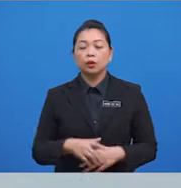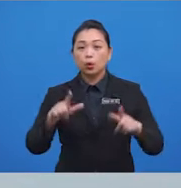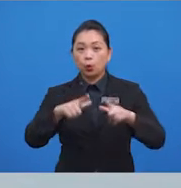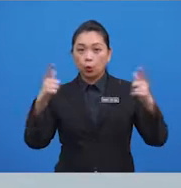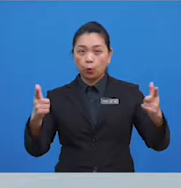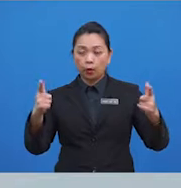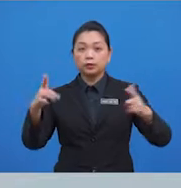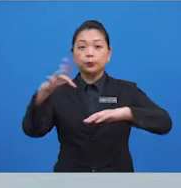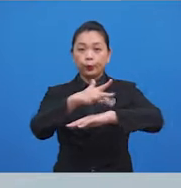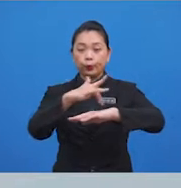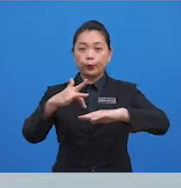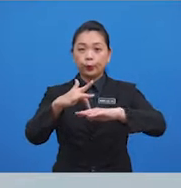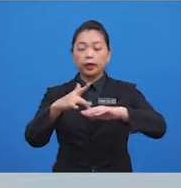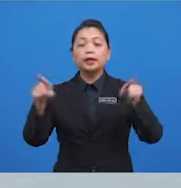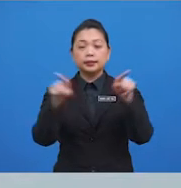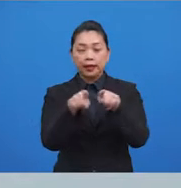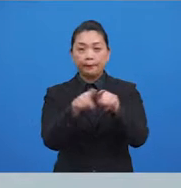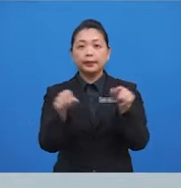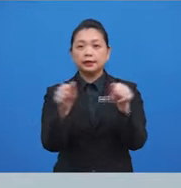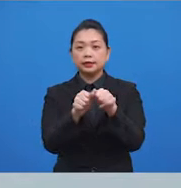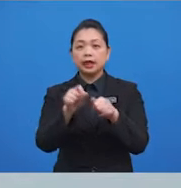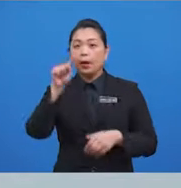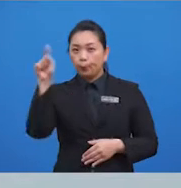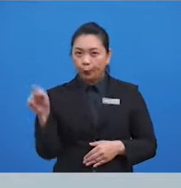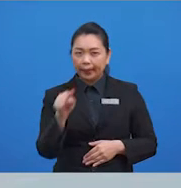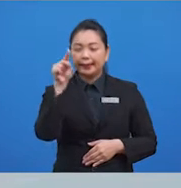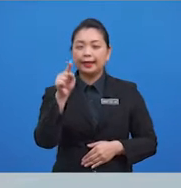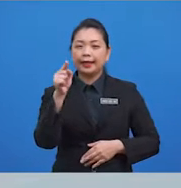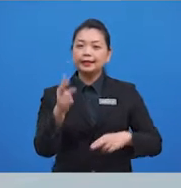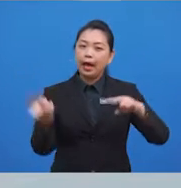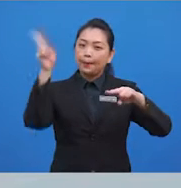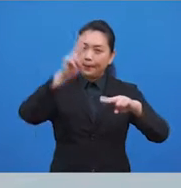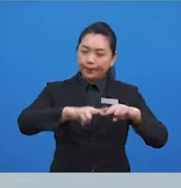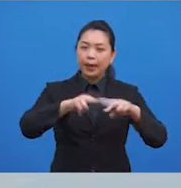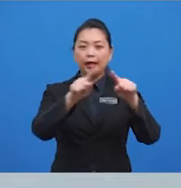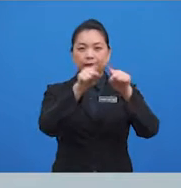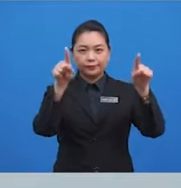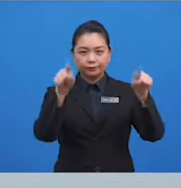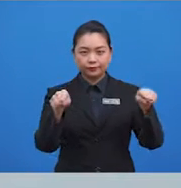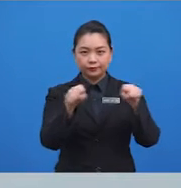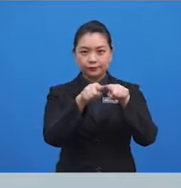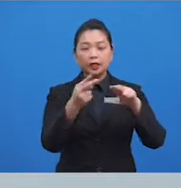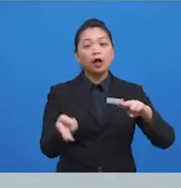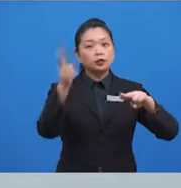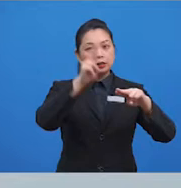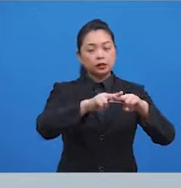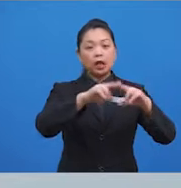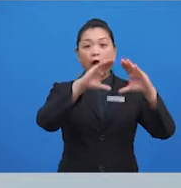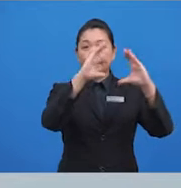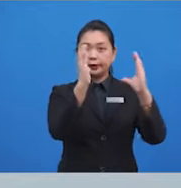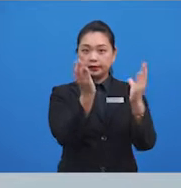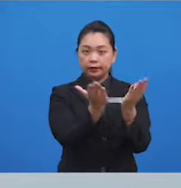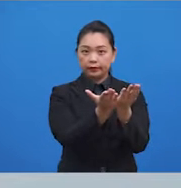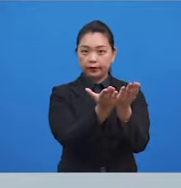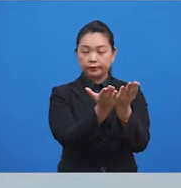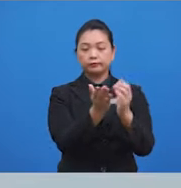permukaan gabungan sama dengan luas bulatan tambah luas permukaan melengkung tambah luas